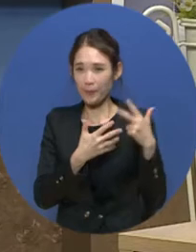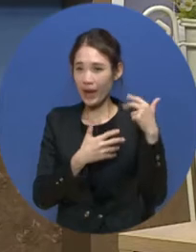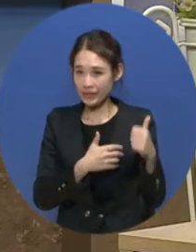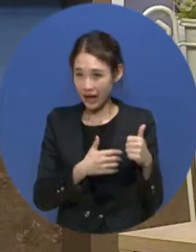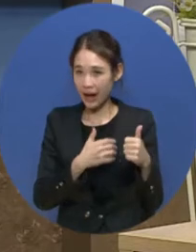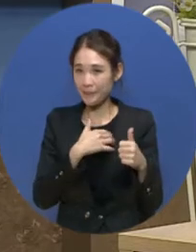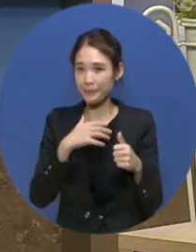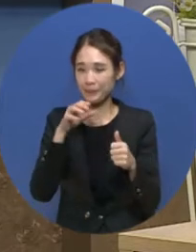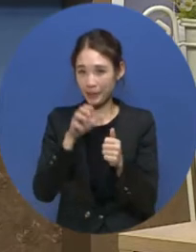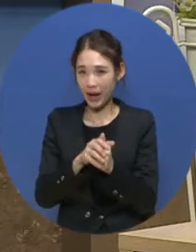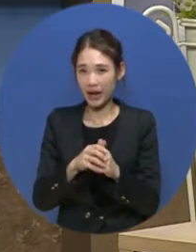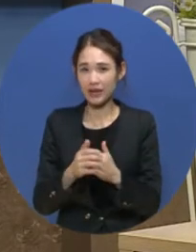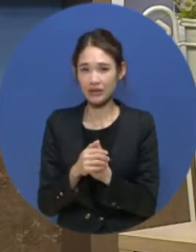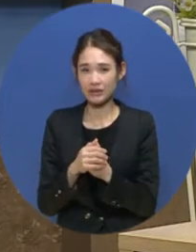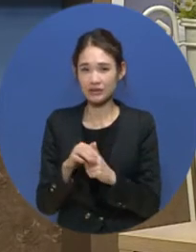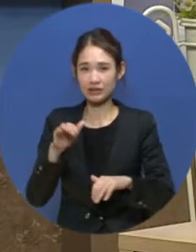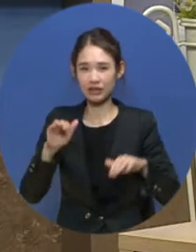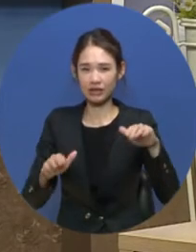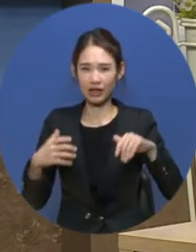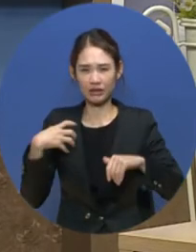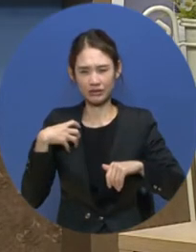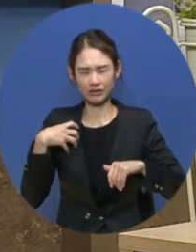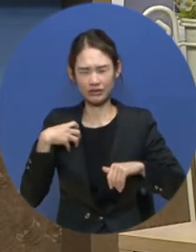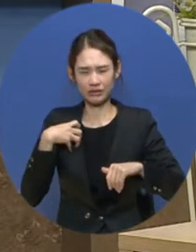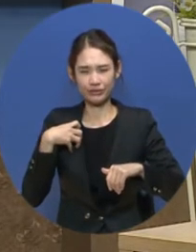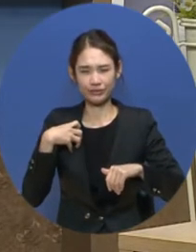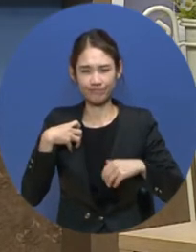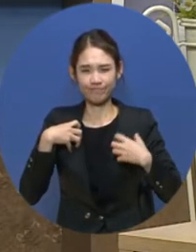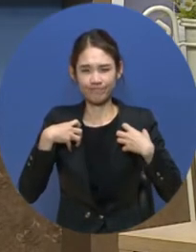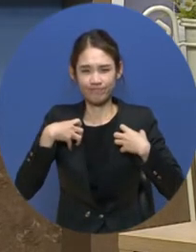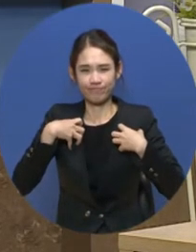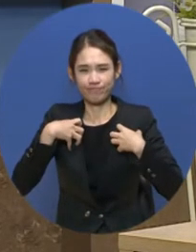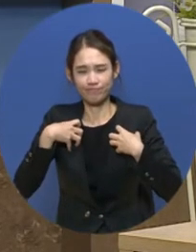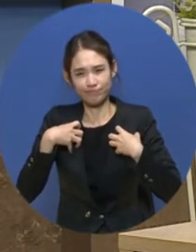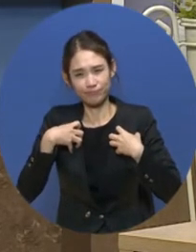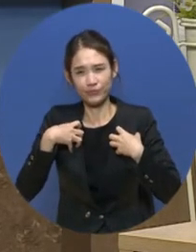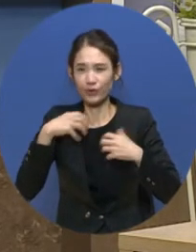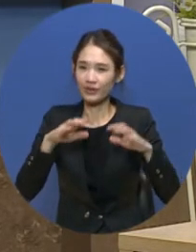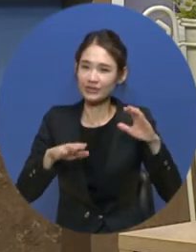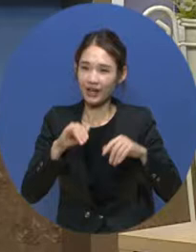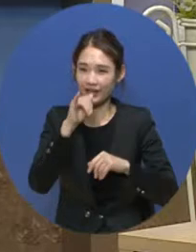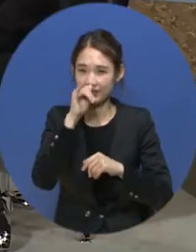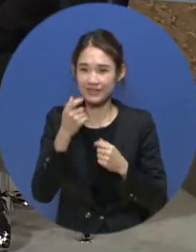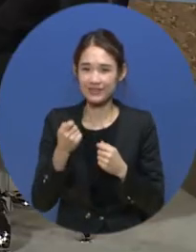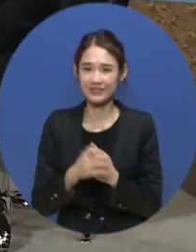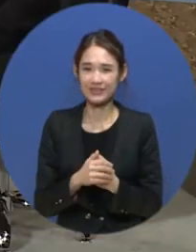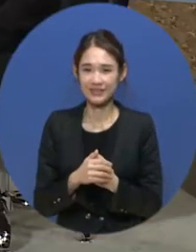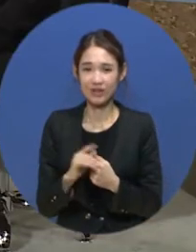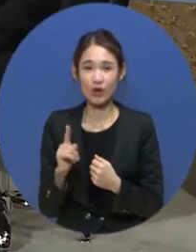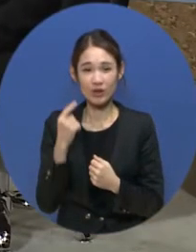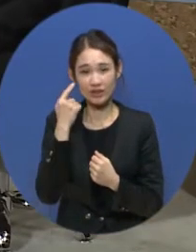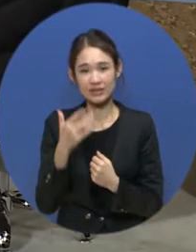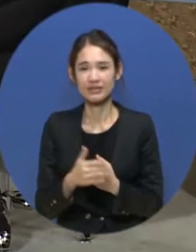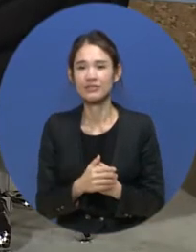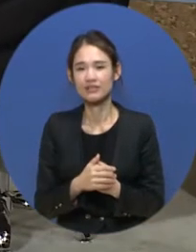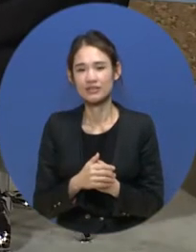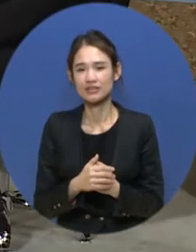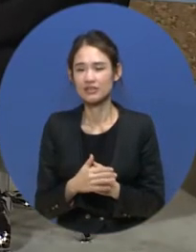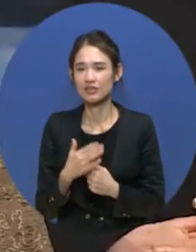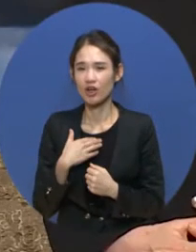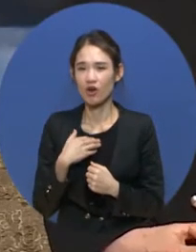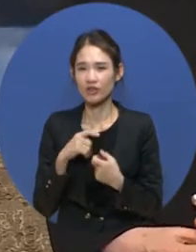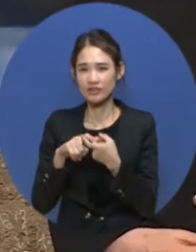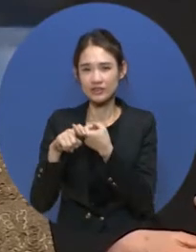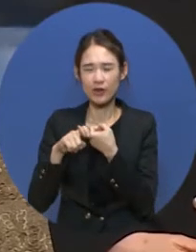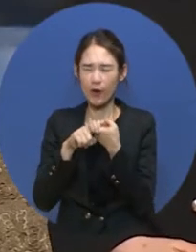계셨을 때랑 그 좀 책임감이랄까요? 좀 그 무게가 약간 다를 것 같기도 한데 어떠신가요? 이제